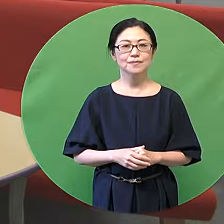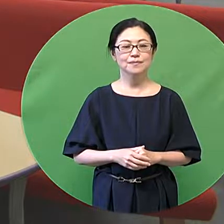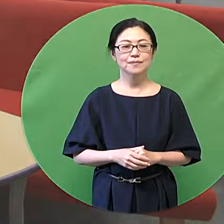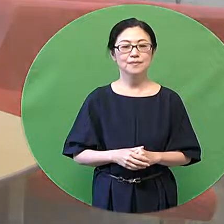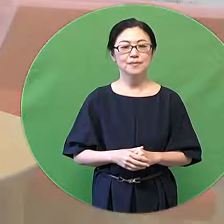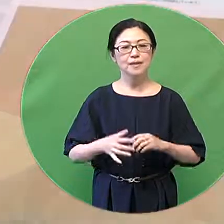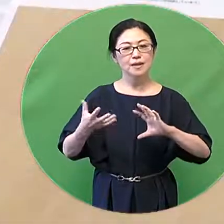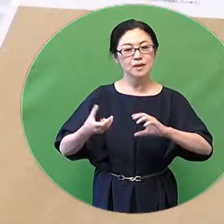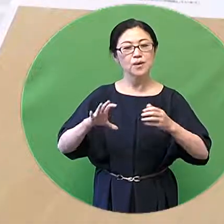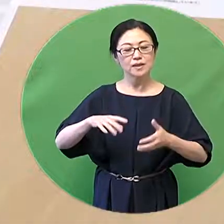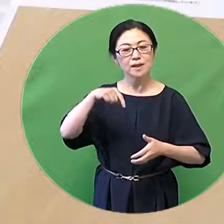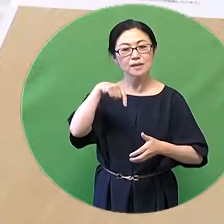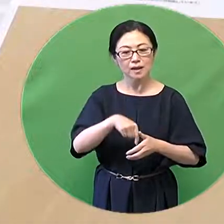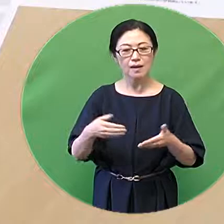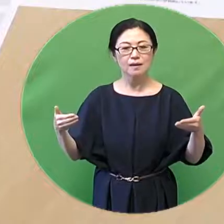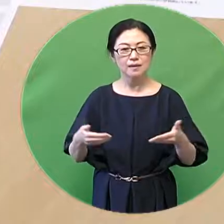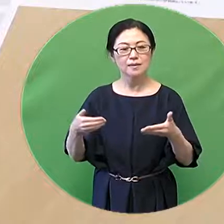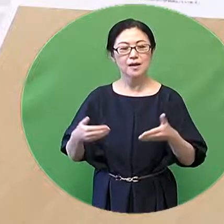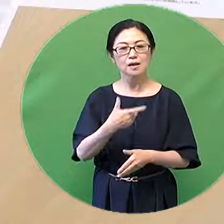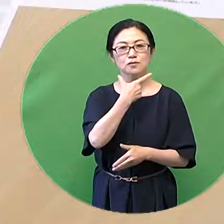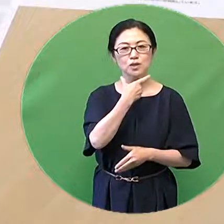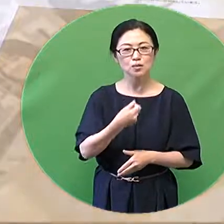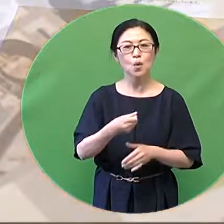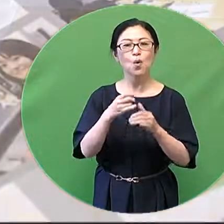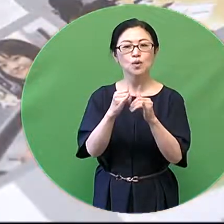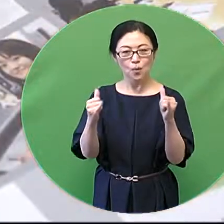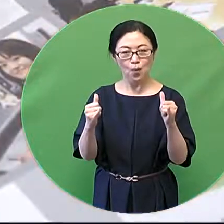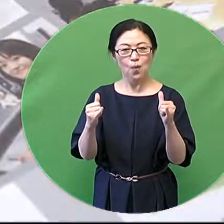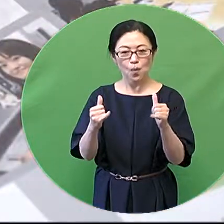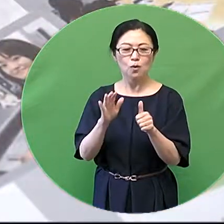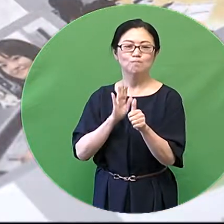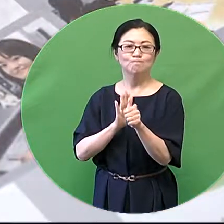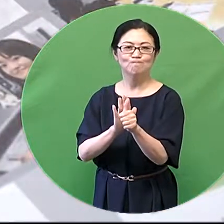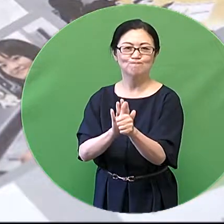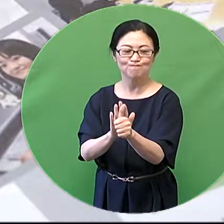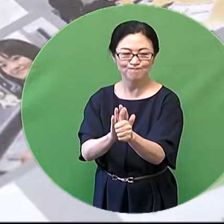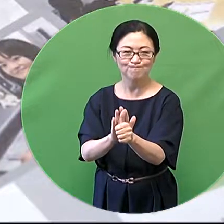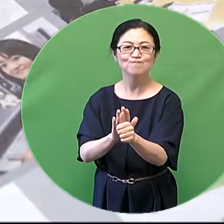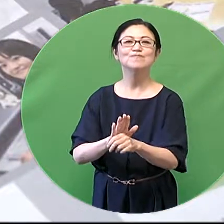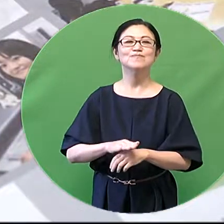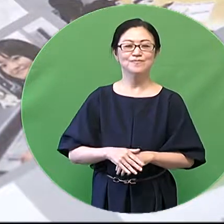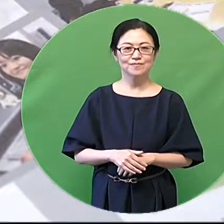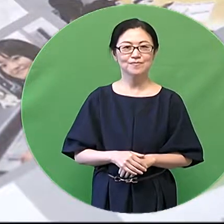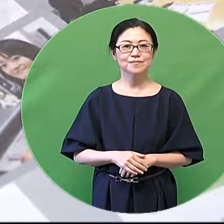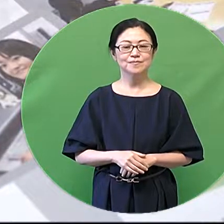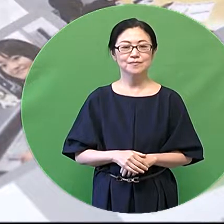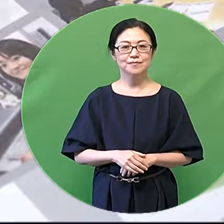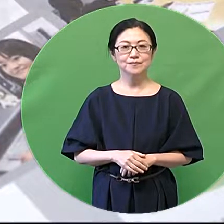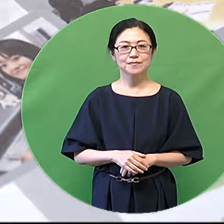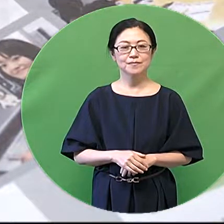県はこれからも岩手で働きたい人を全力で支援していきます。